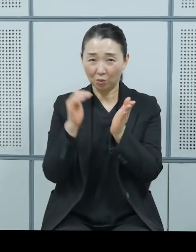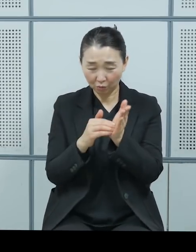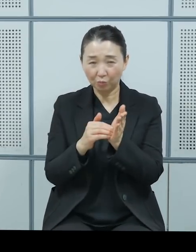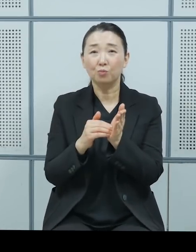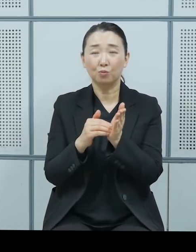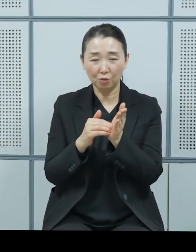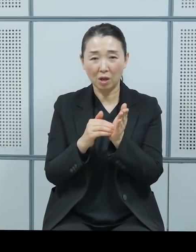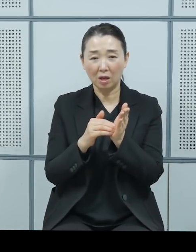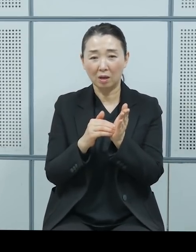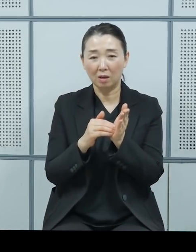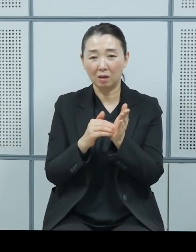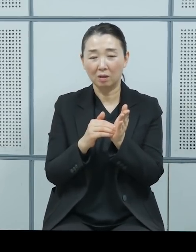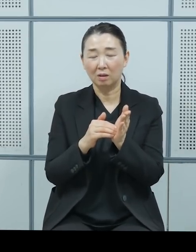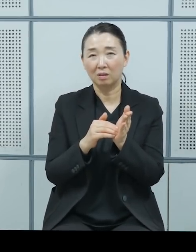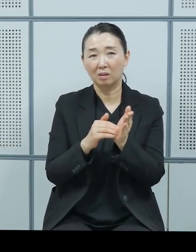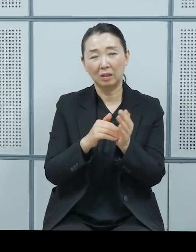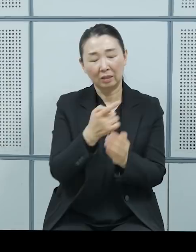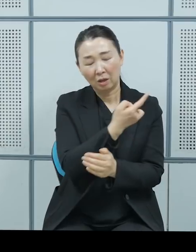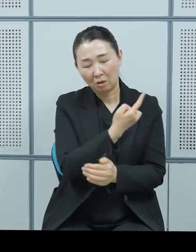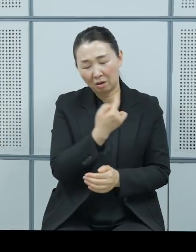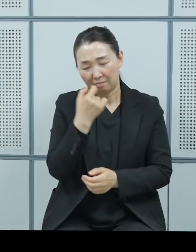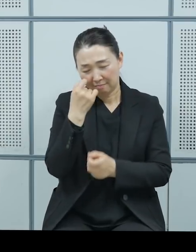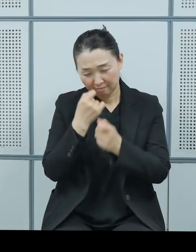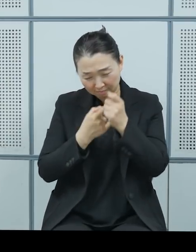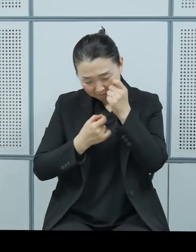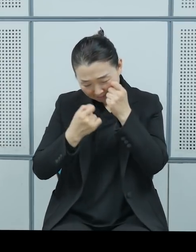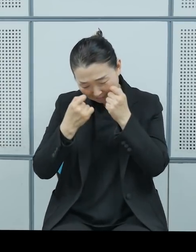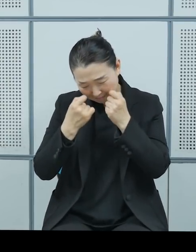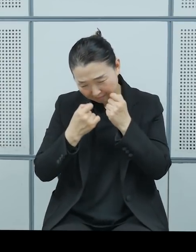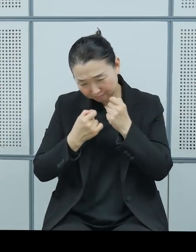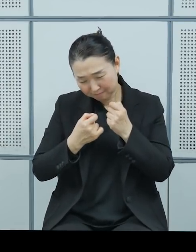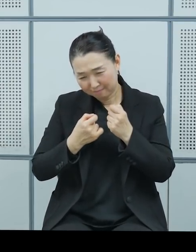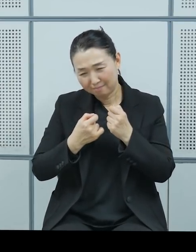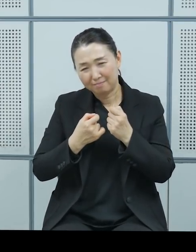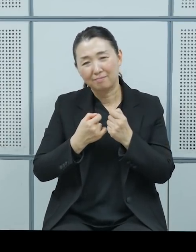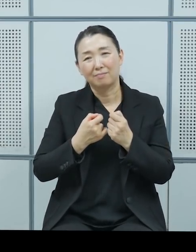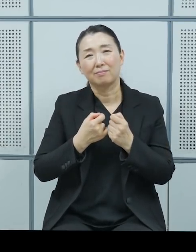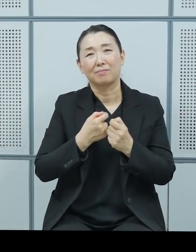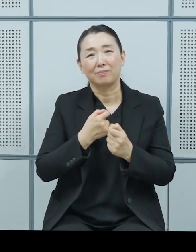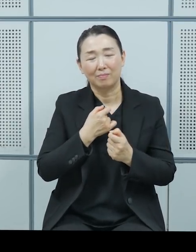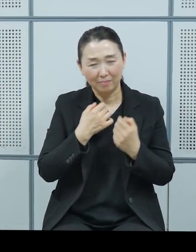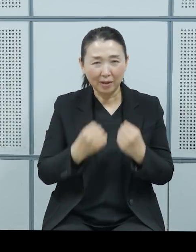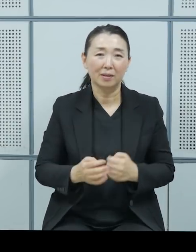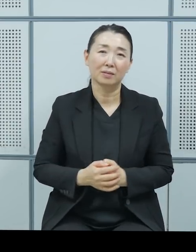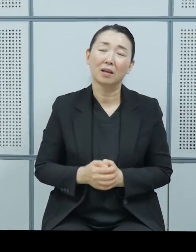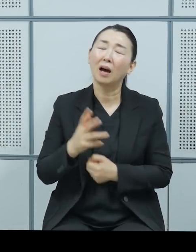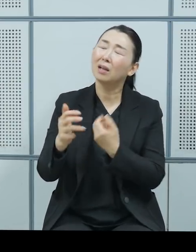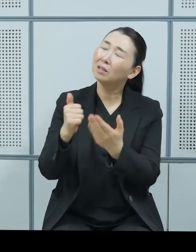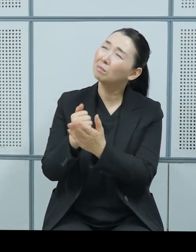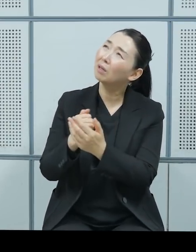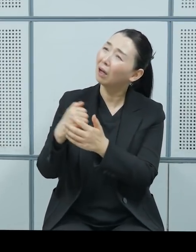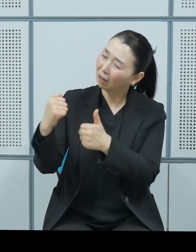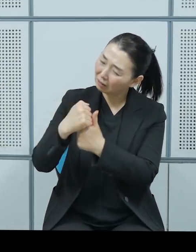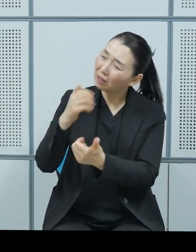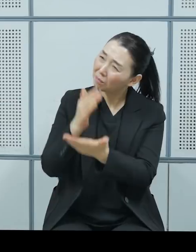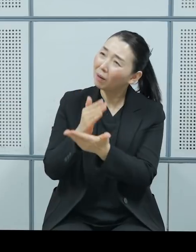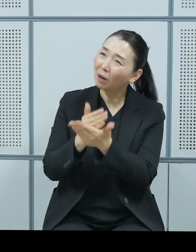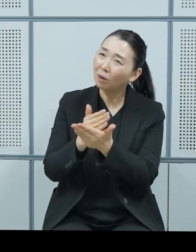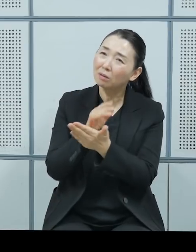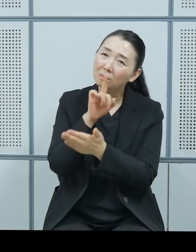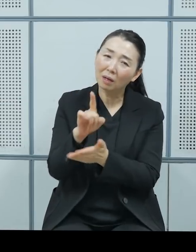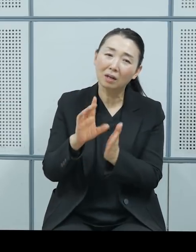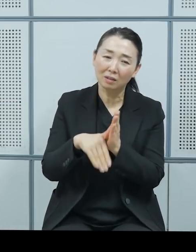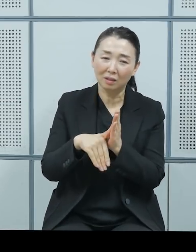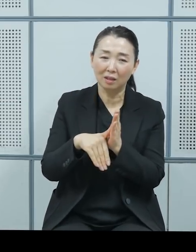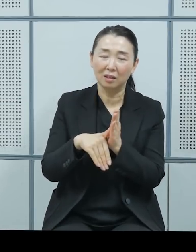끝나자마자 와가지고 얼마나 울었는지 몰라요. 얼마나 울었는지. 그래서 나 좀 그만 때려요 하나님 그 말을 하면서 그